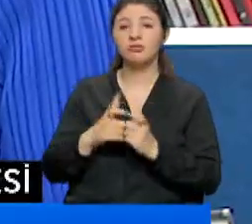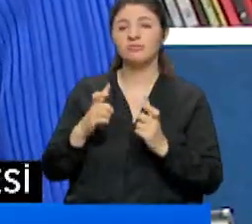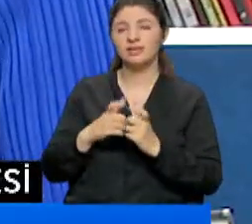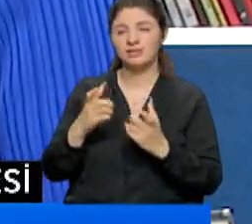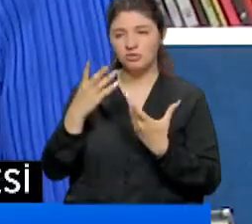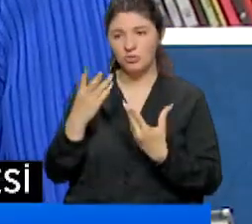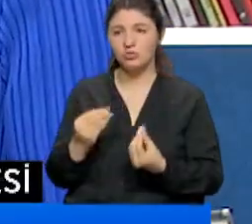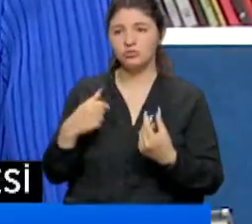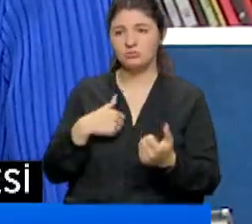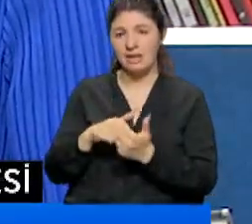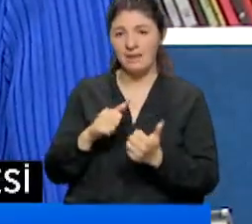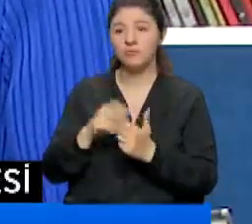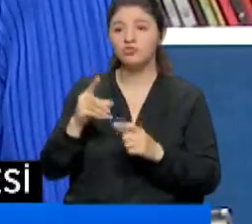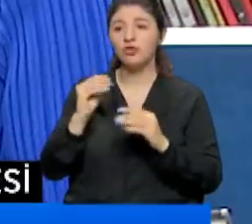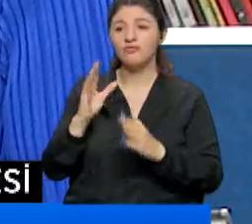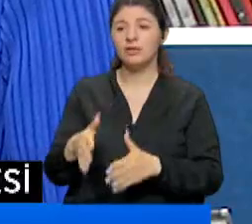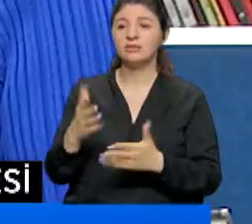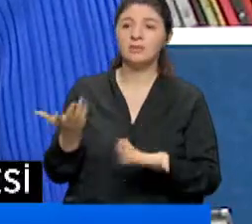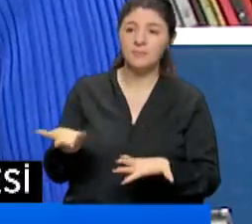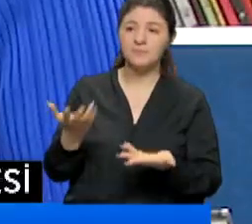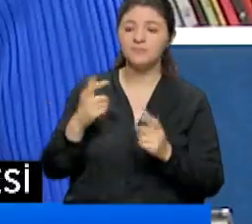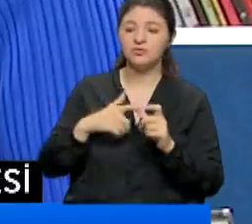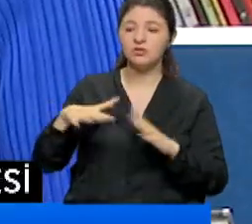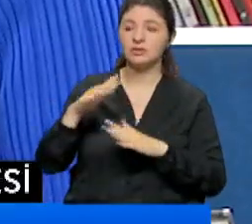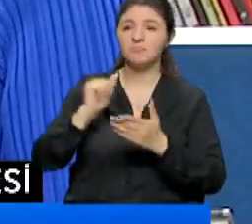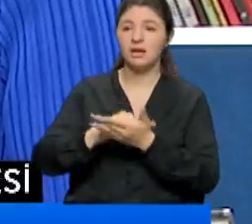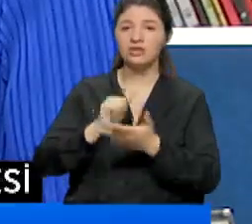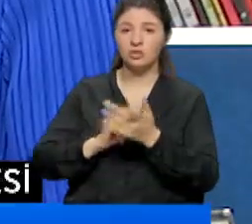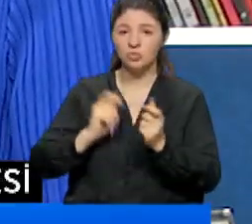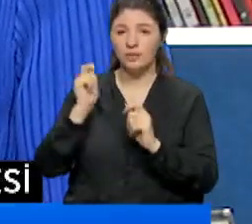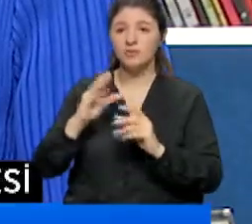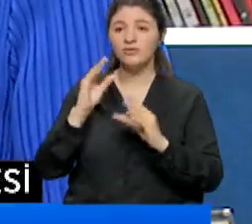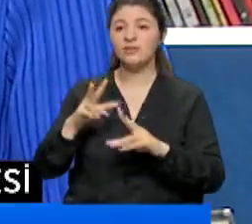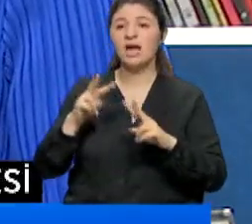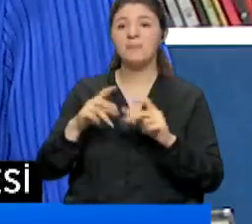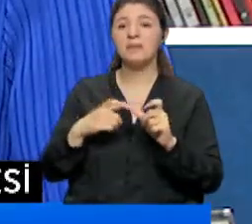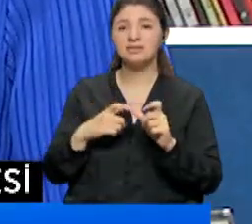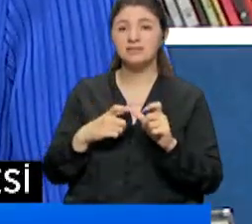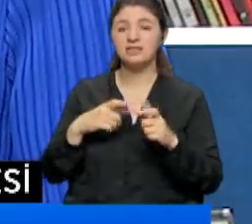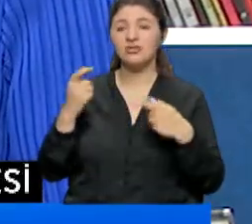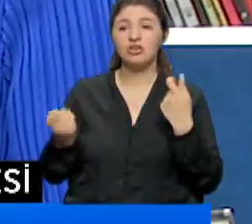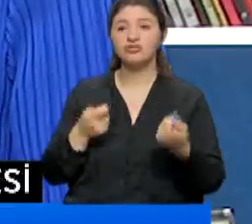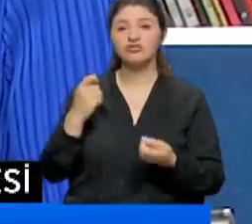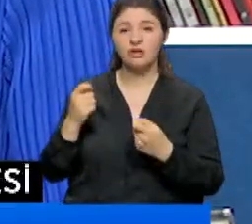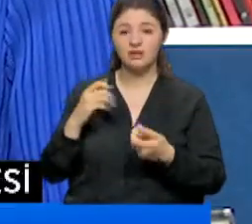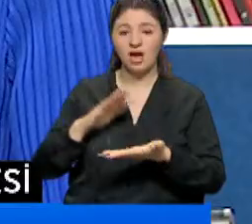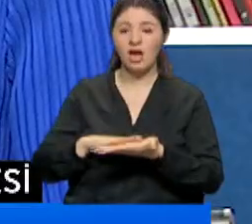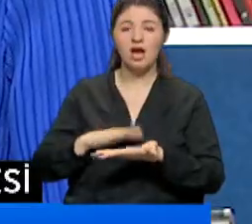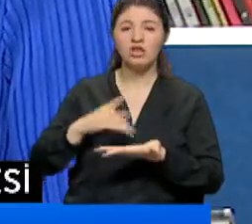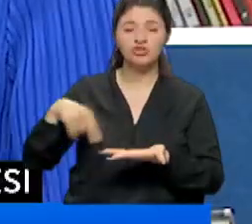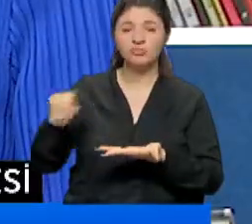toplantılarda oluruz birlikte şimdi birçok tabi sosyal medyada kullanarak birçok Emes çalışan